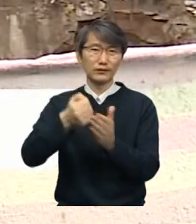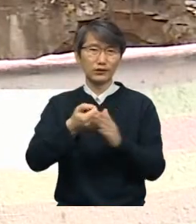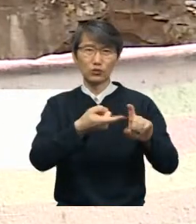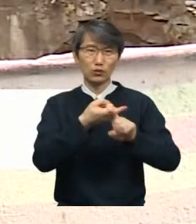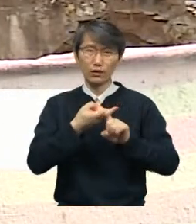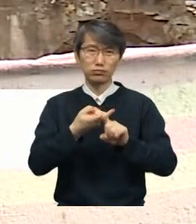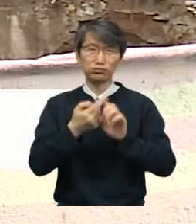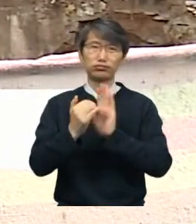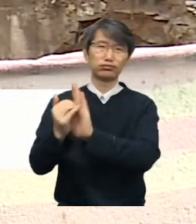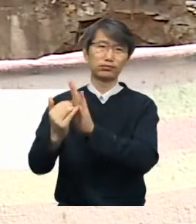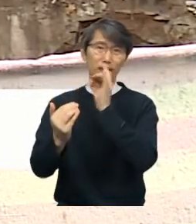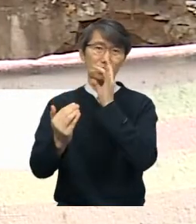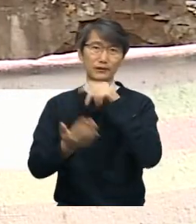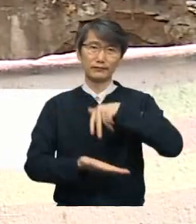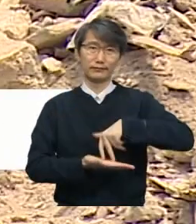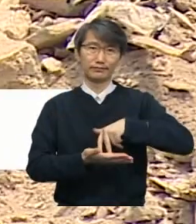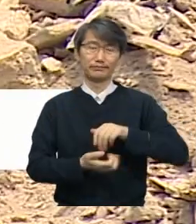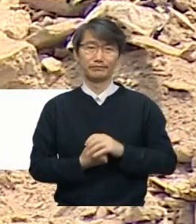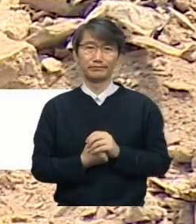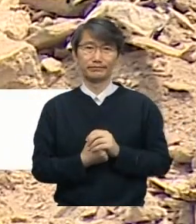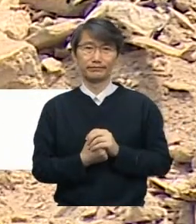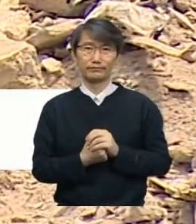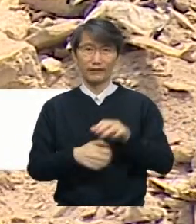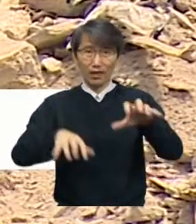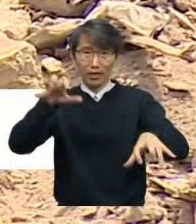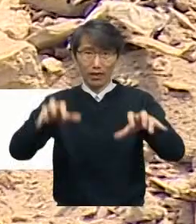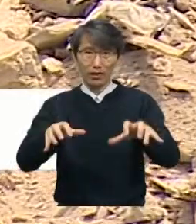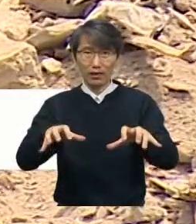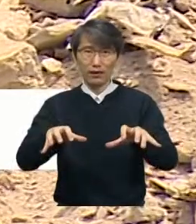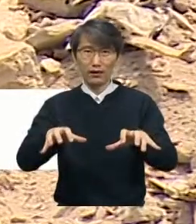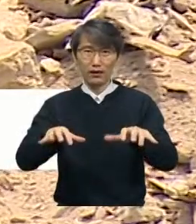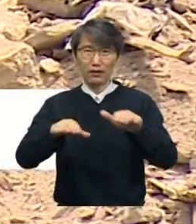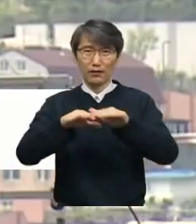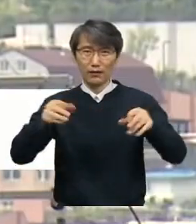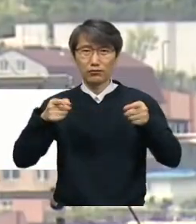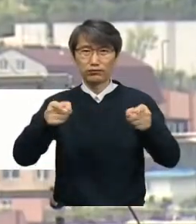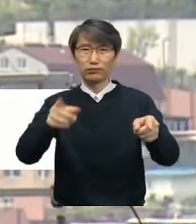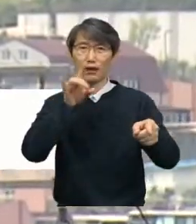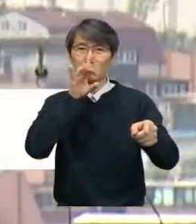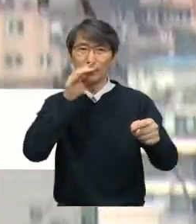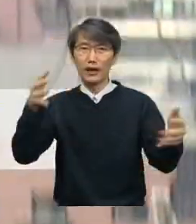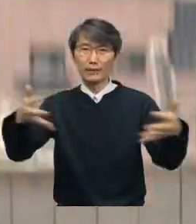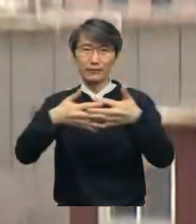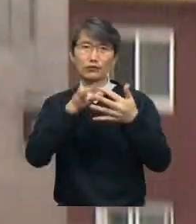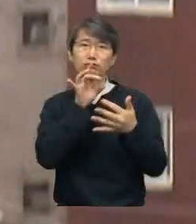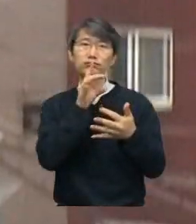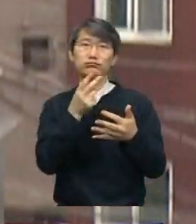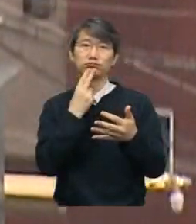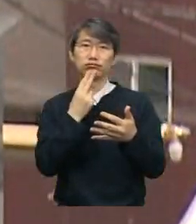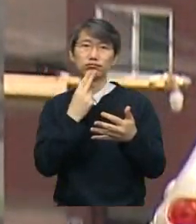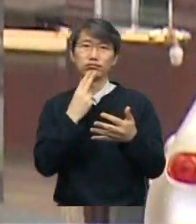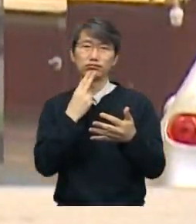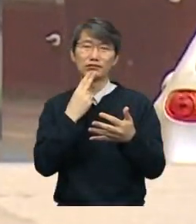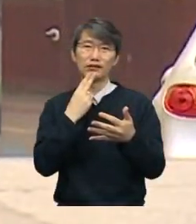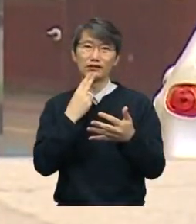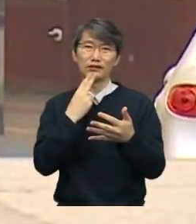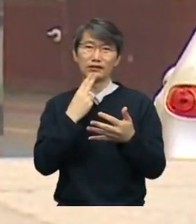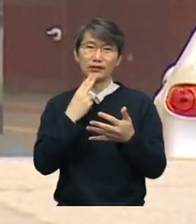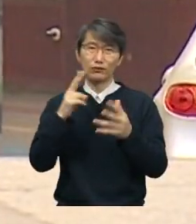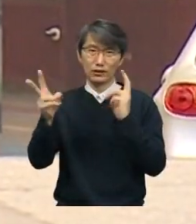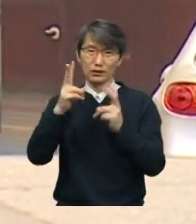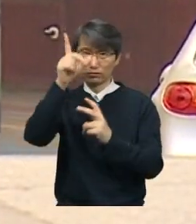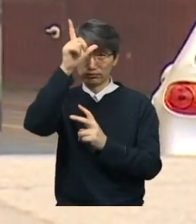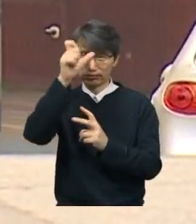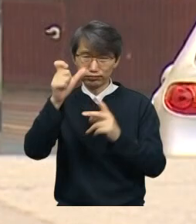조합은 수용할 수 없다는 입장이었습니다. 양측의 주장이 평행선을 달리면서 시공사는 유치권 행사 등